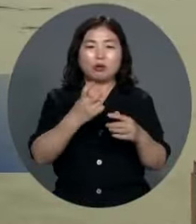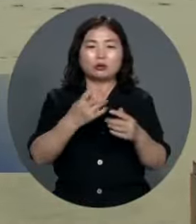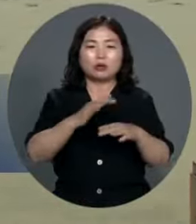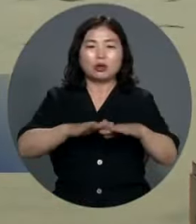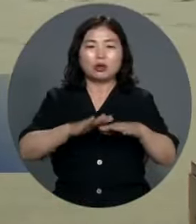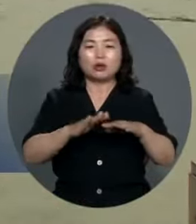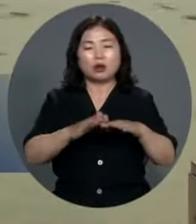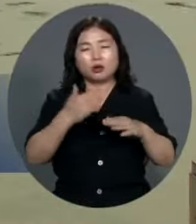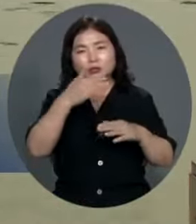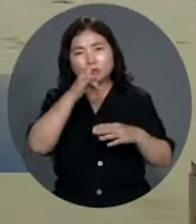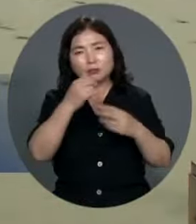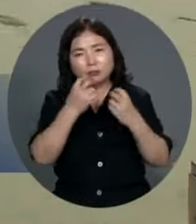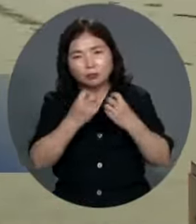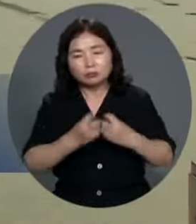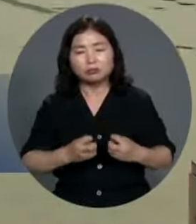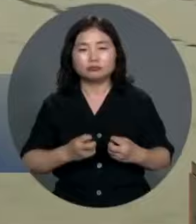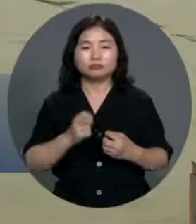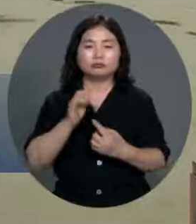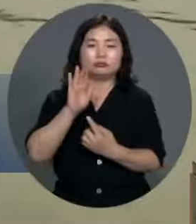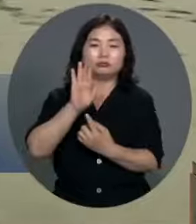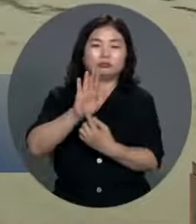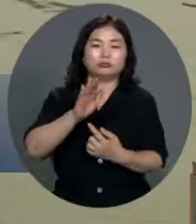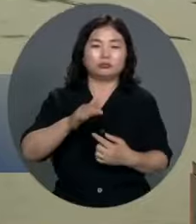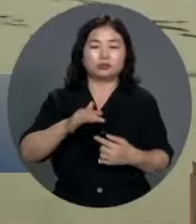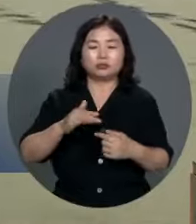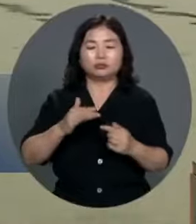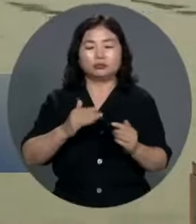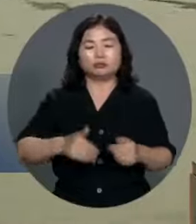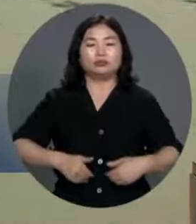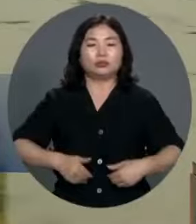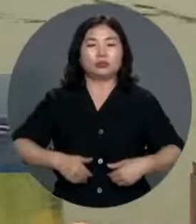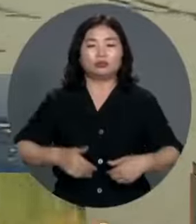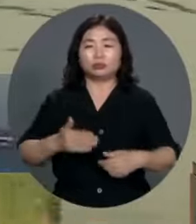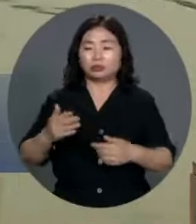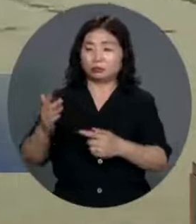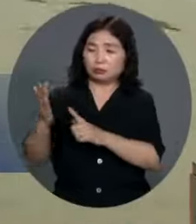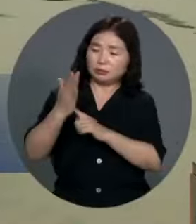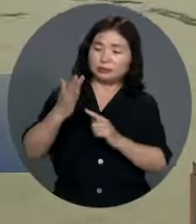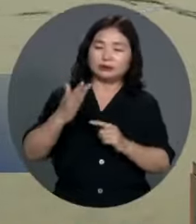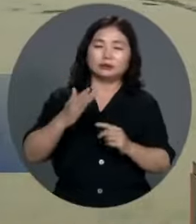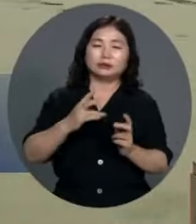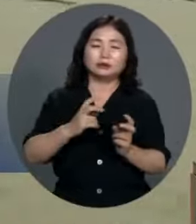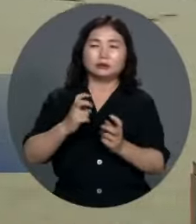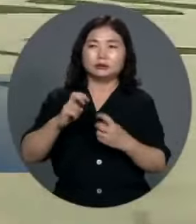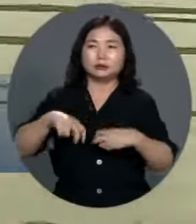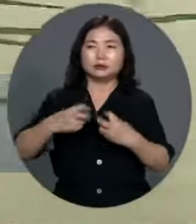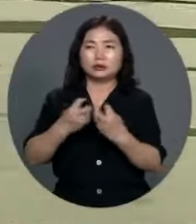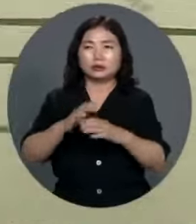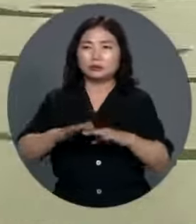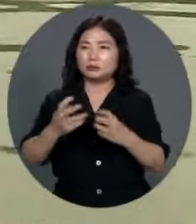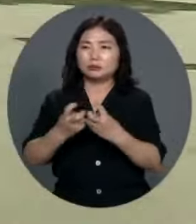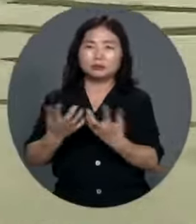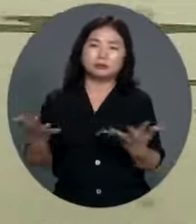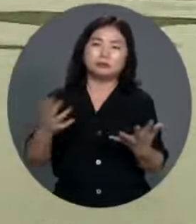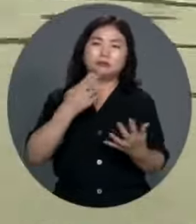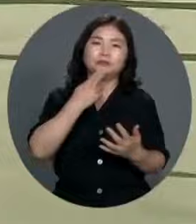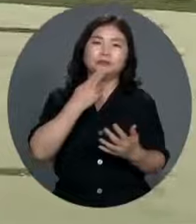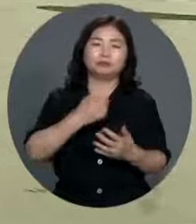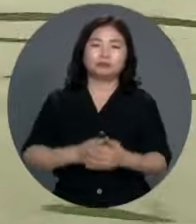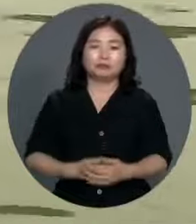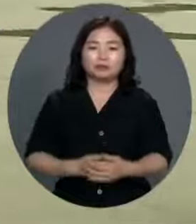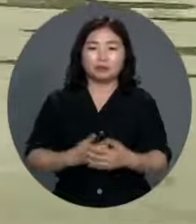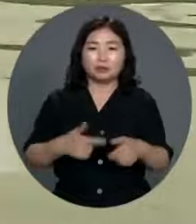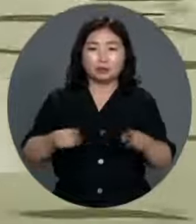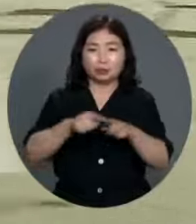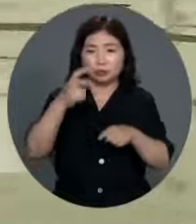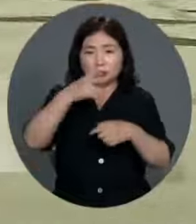방어할 수 있는 아주 그런 어떤 시스템을 만들어야 되는데 아무런 대책이 없습니다. 이번 녹조